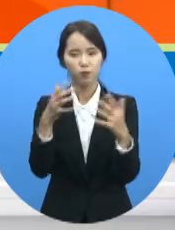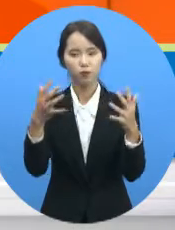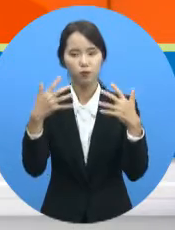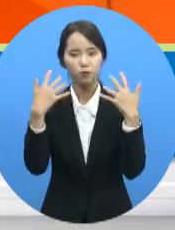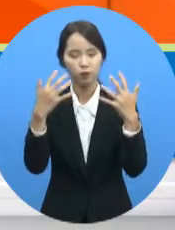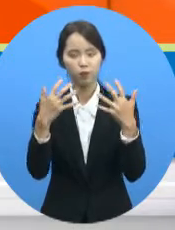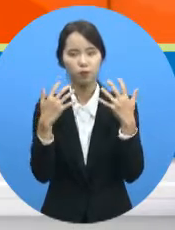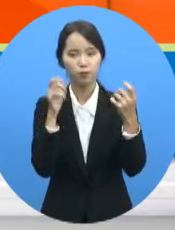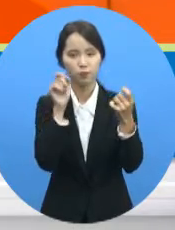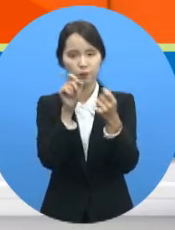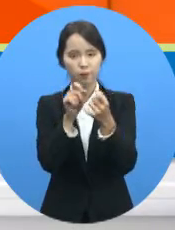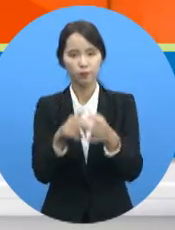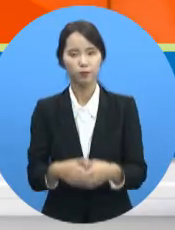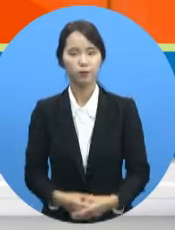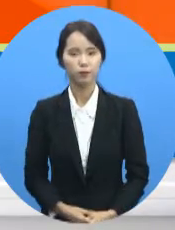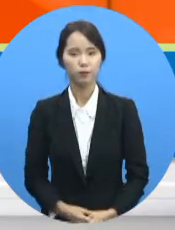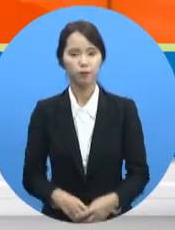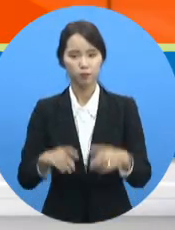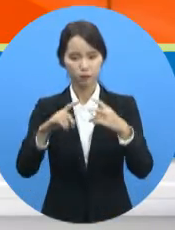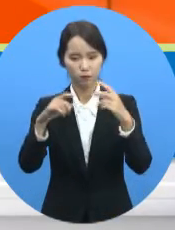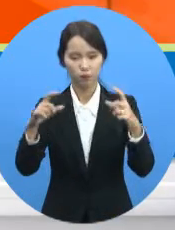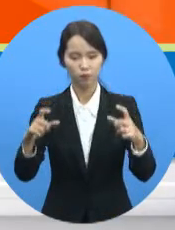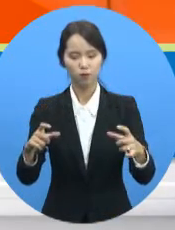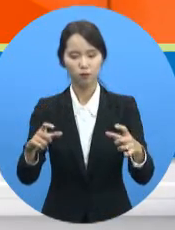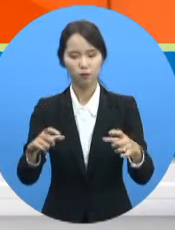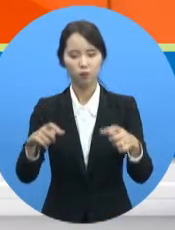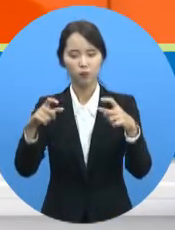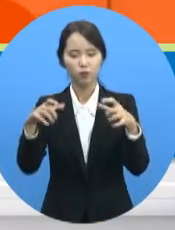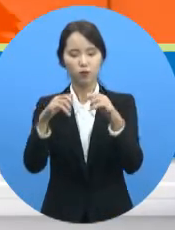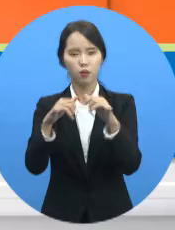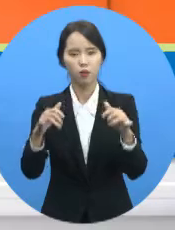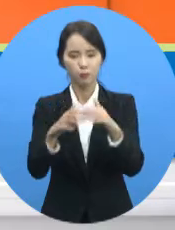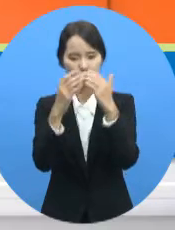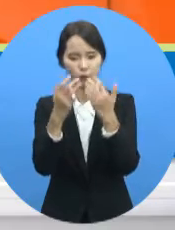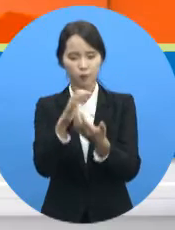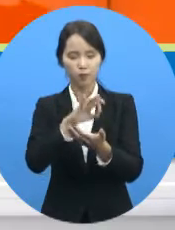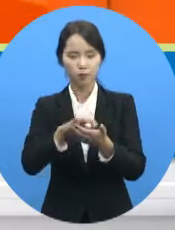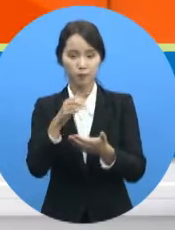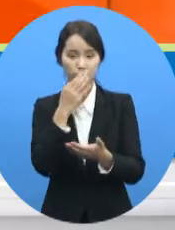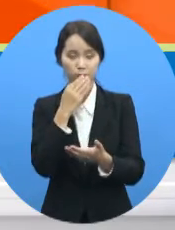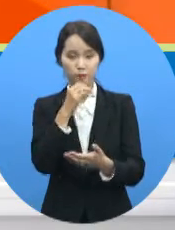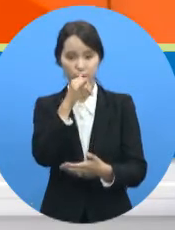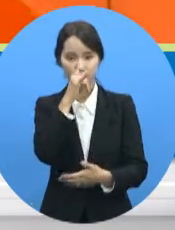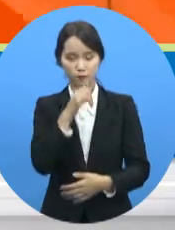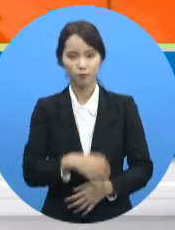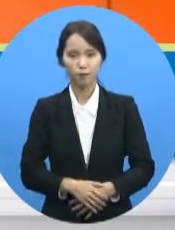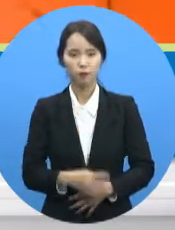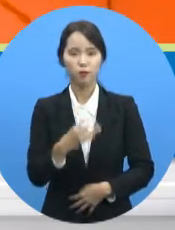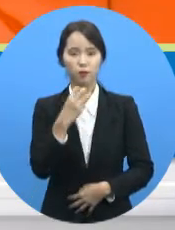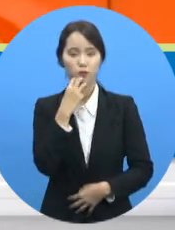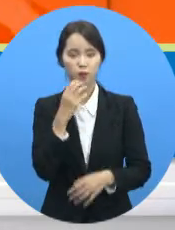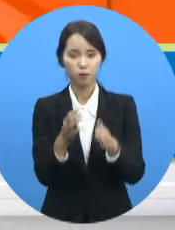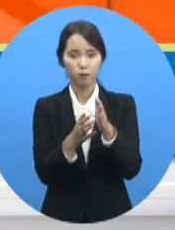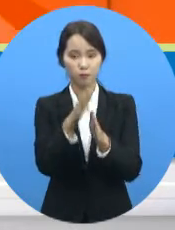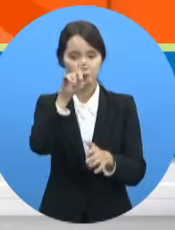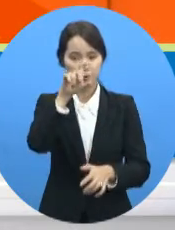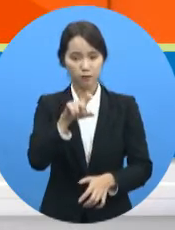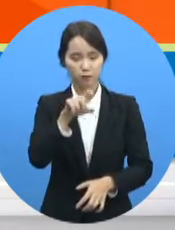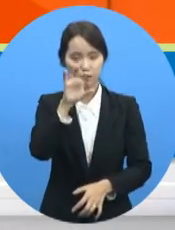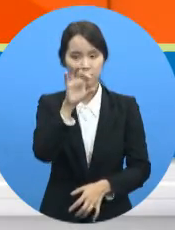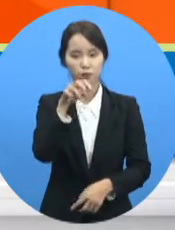독서하기 좋은 계절 가을이 성큼 다가왔습니다. 동대문구는 구민들이 보다 편리하게 도서관을 이용할 수